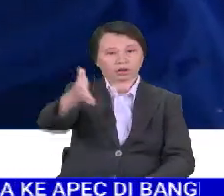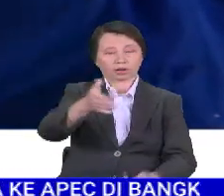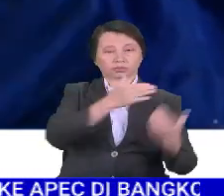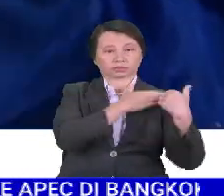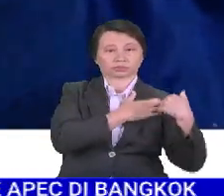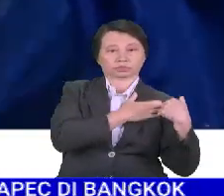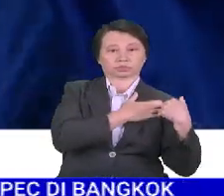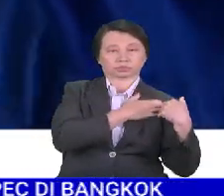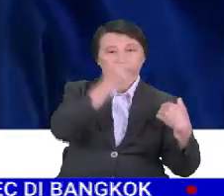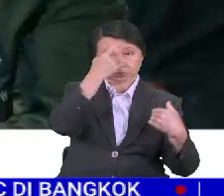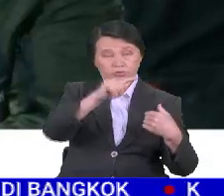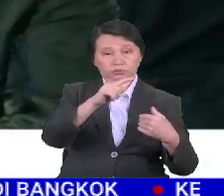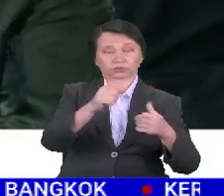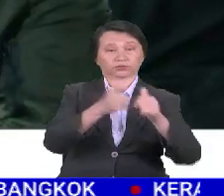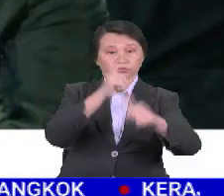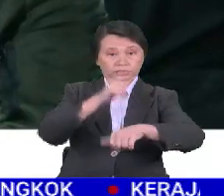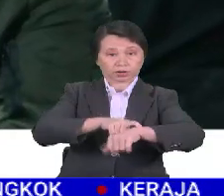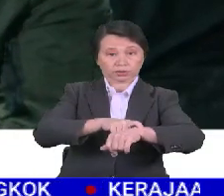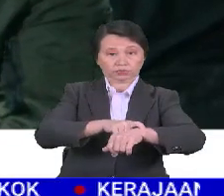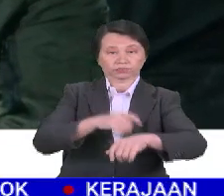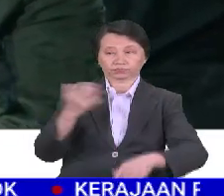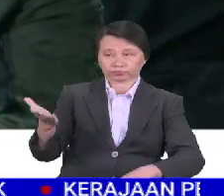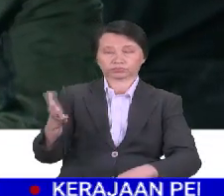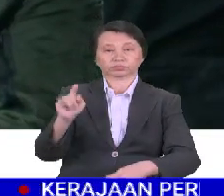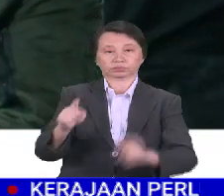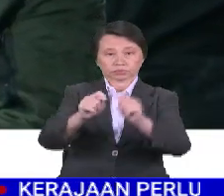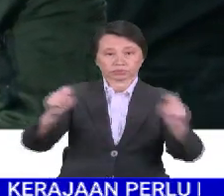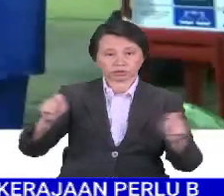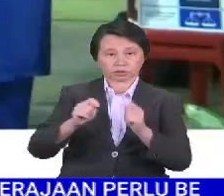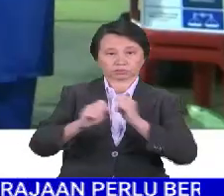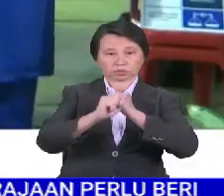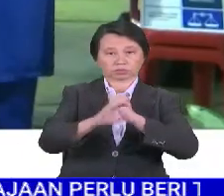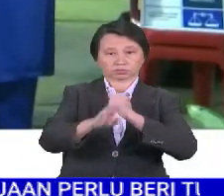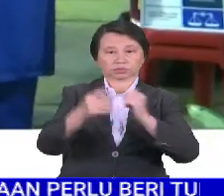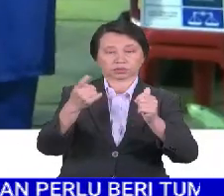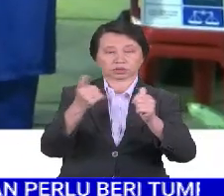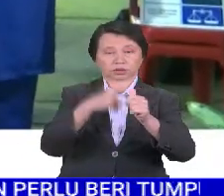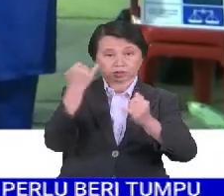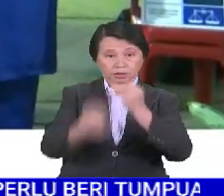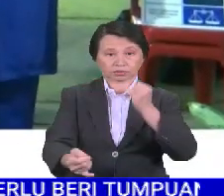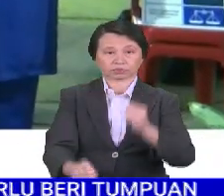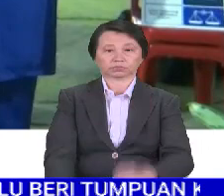menunaikan tanggungjawab untuk kali pertama. Payenahu antara lokasi kempen hari terakhir.